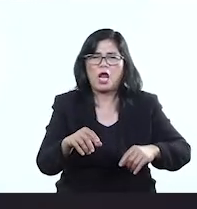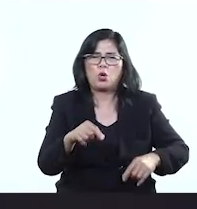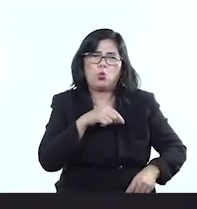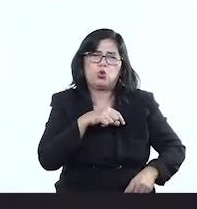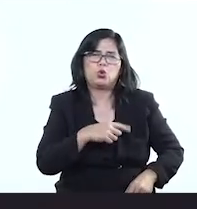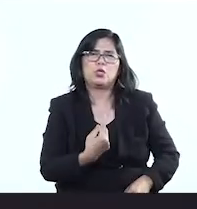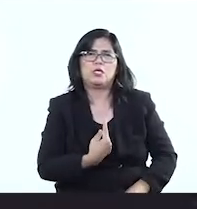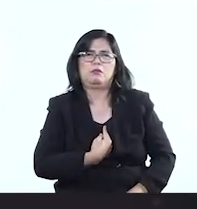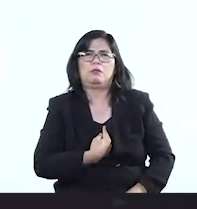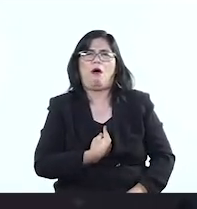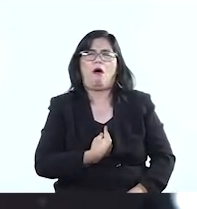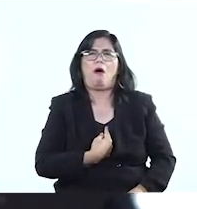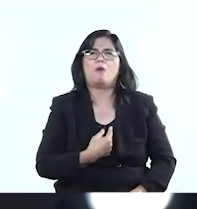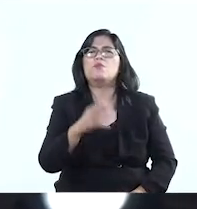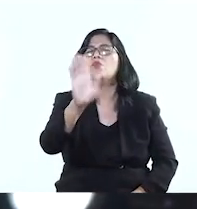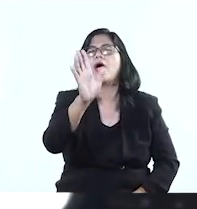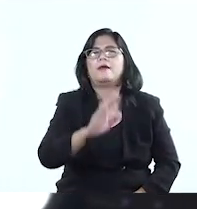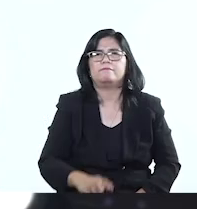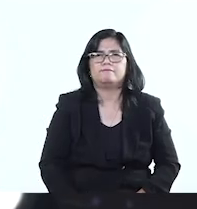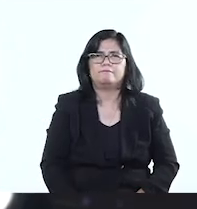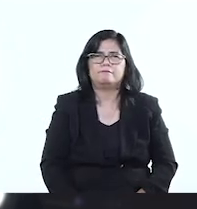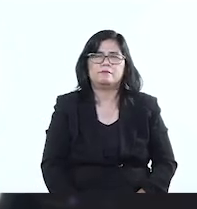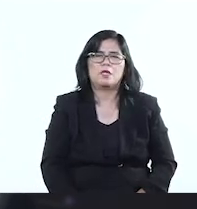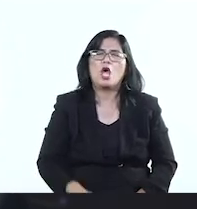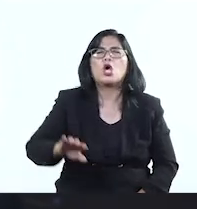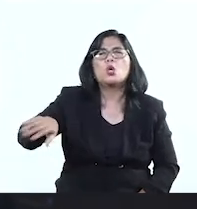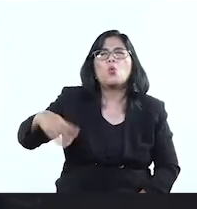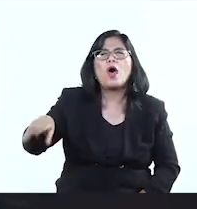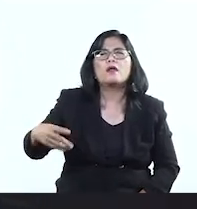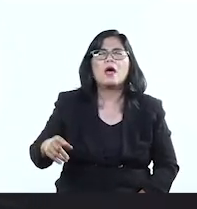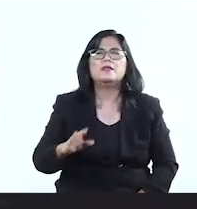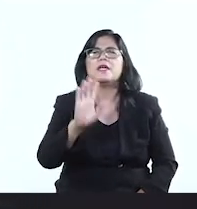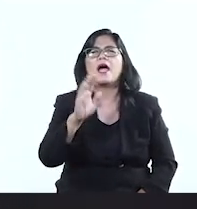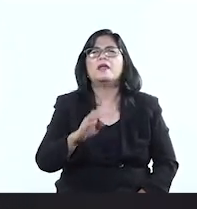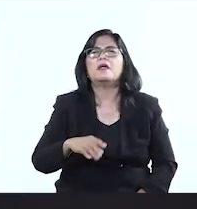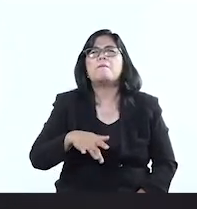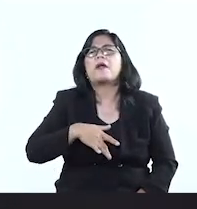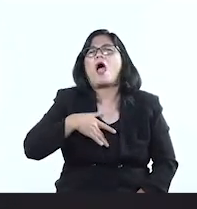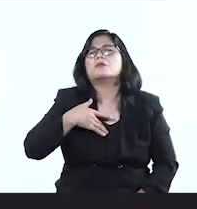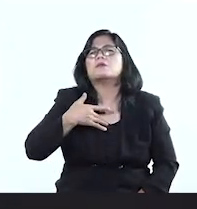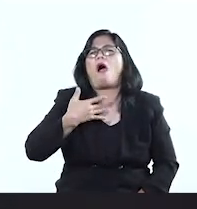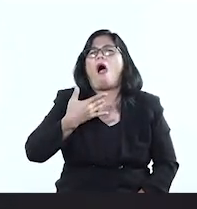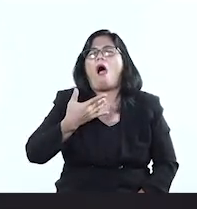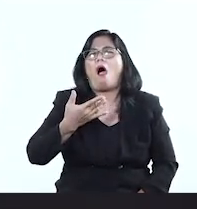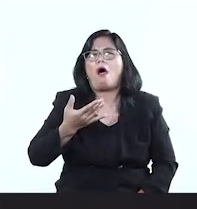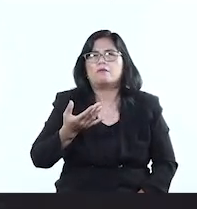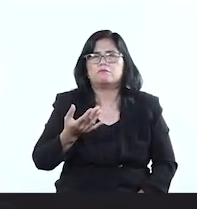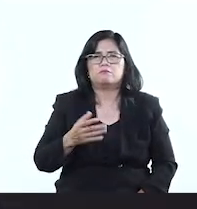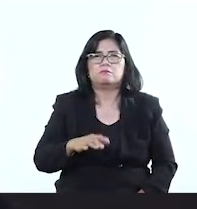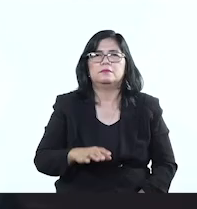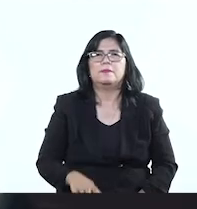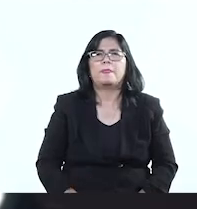ada banyak rumah tangganya bermasalah pakan anggota lu baperan Pak Ibu engko terlalu baperan Hai mertua Woi